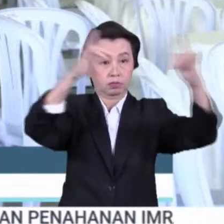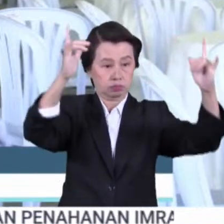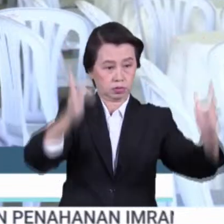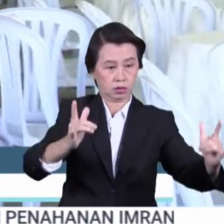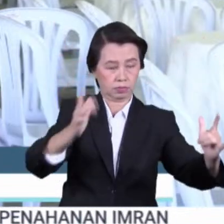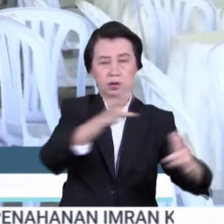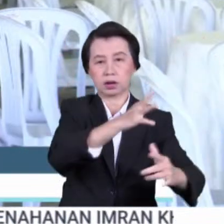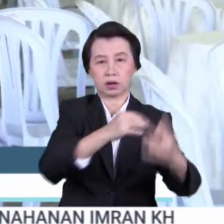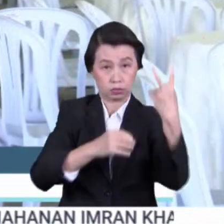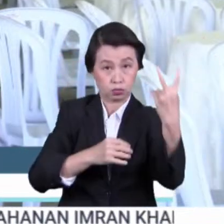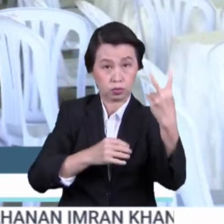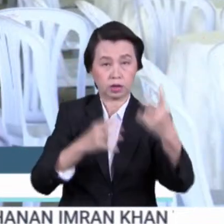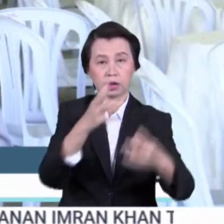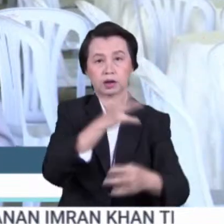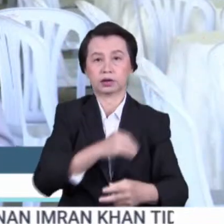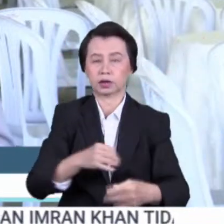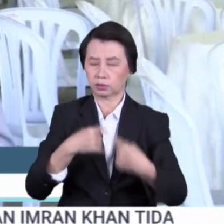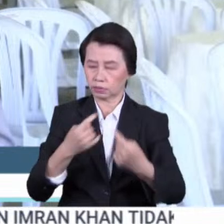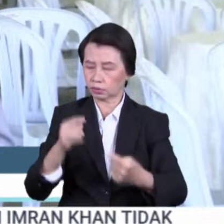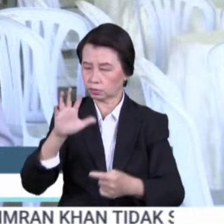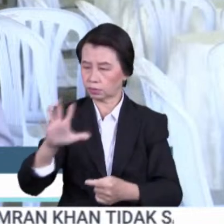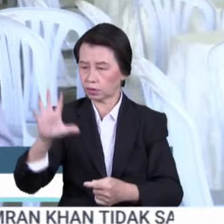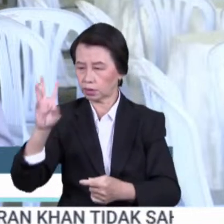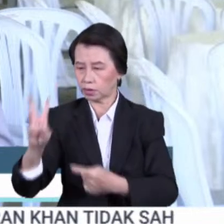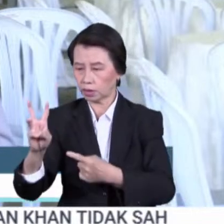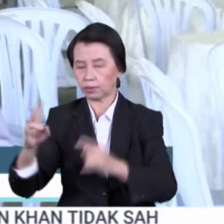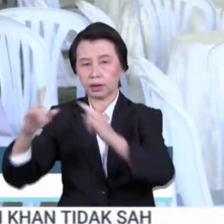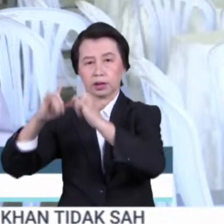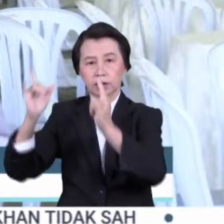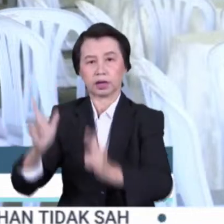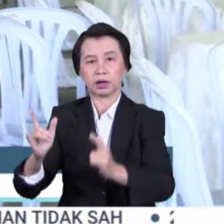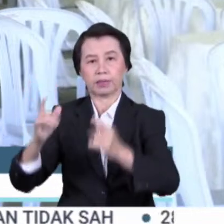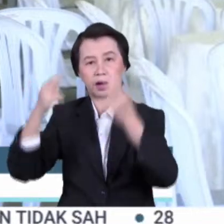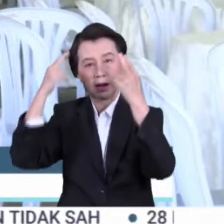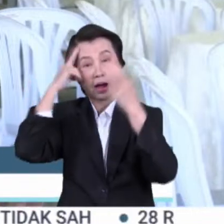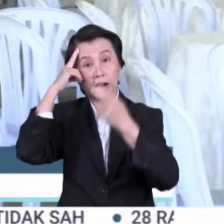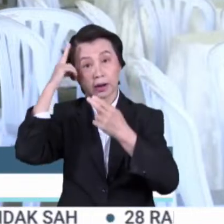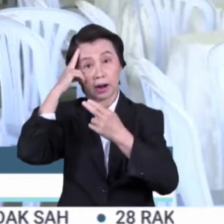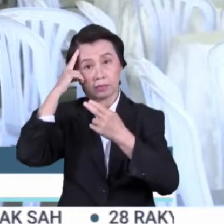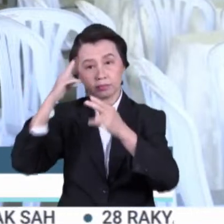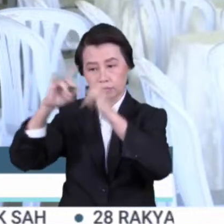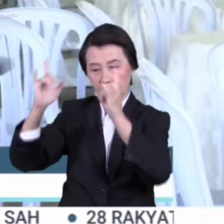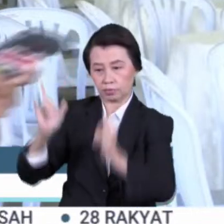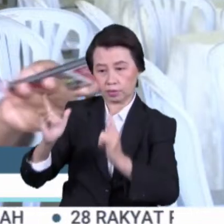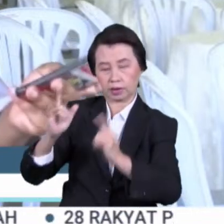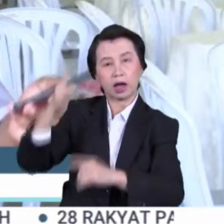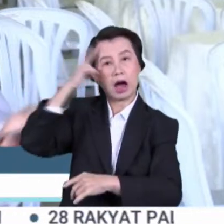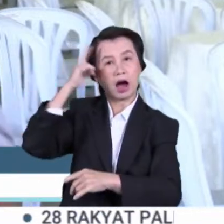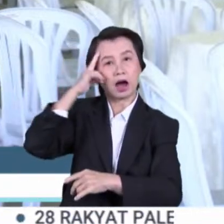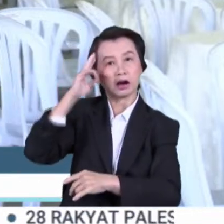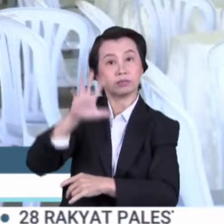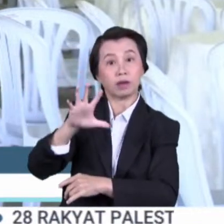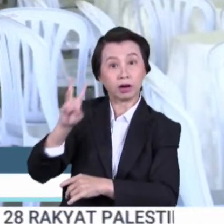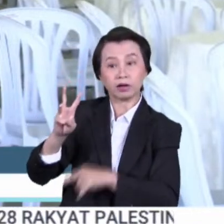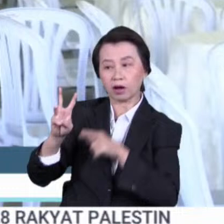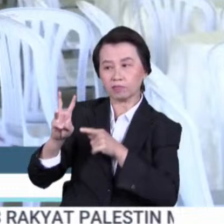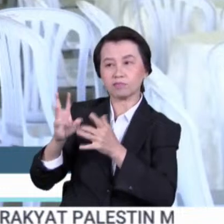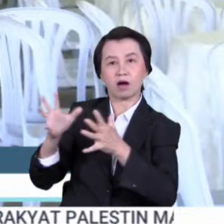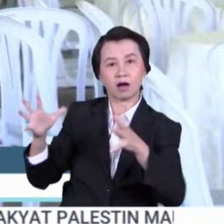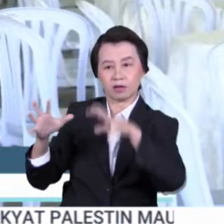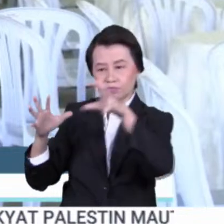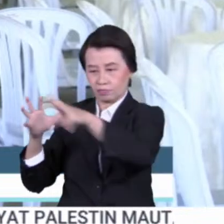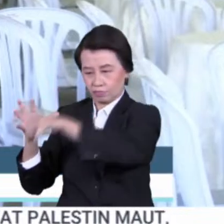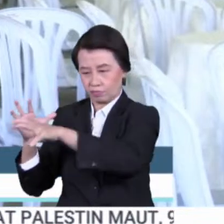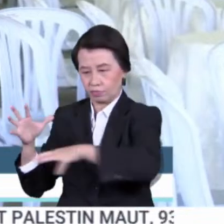disediakan juga untuk sebanyak 56 kemah Arabian yang telah pun disiap dinaikkan di hadapan saya ini. Dan apapun